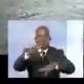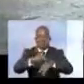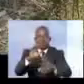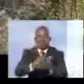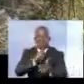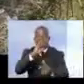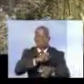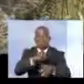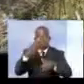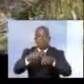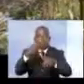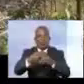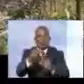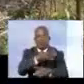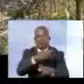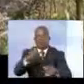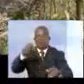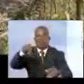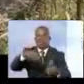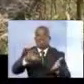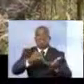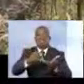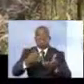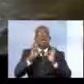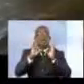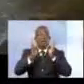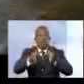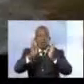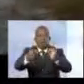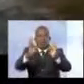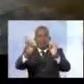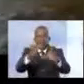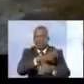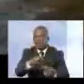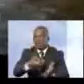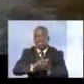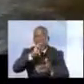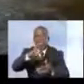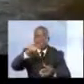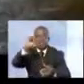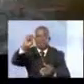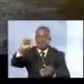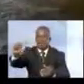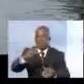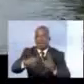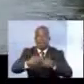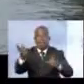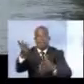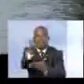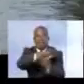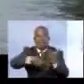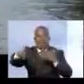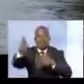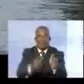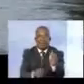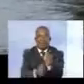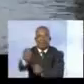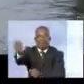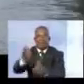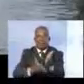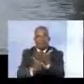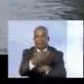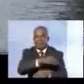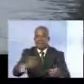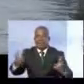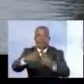que porte l'affluent du fleuve Sassandra qui traverse cette localité du sud-ouest de la Côte d'Ivoire. À première vue, le